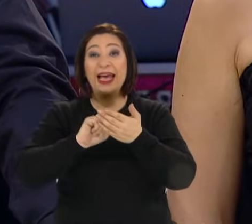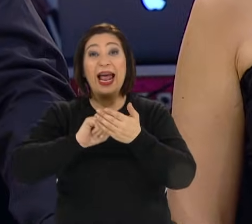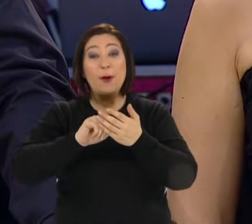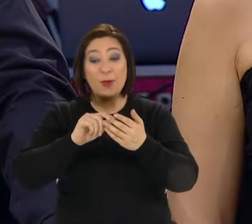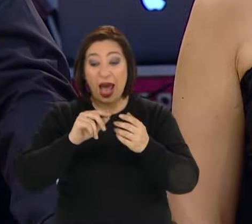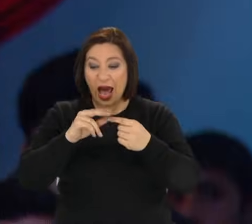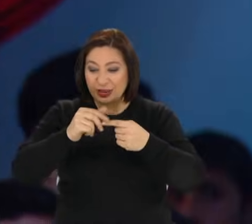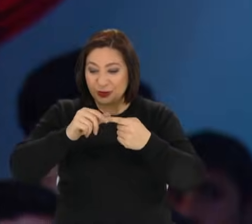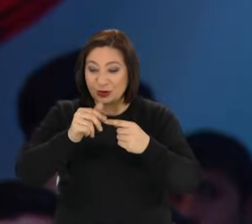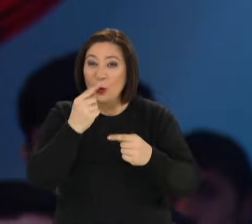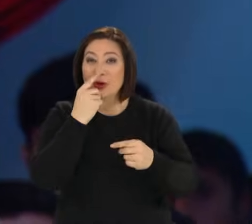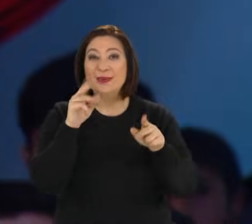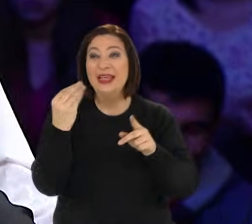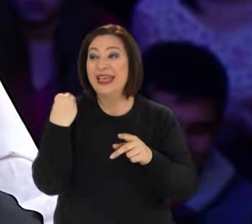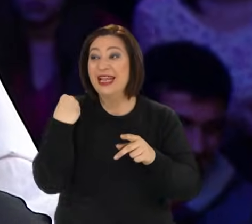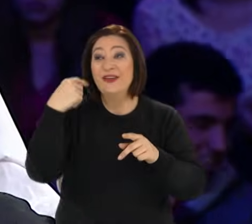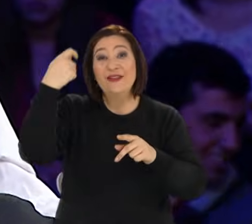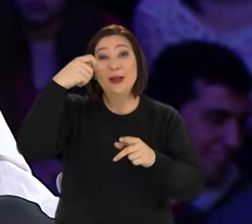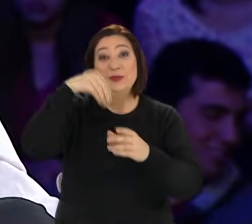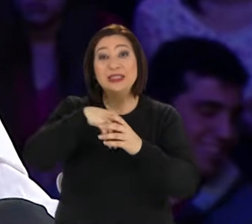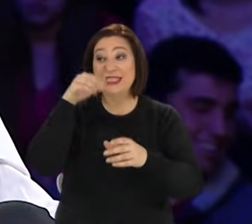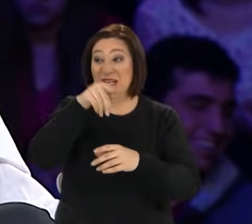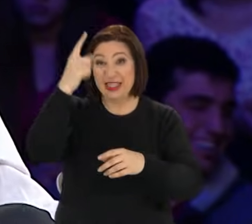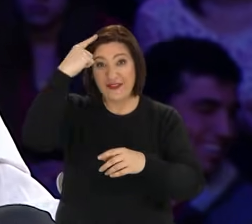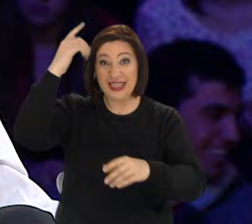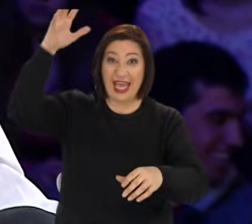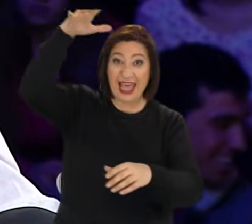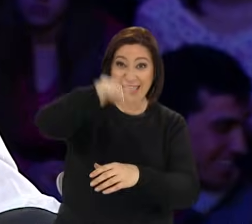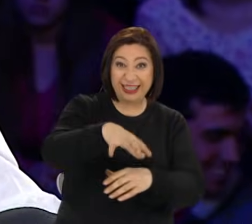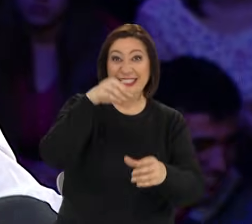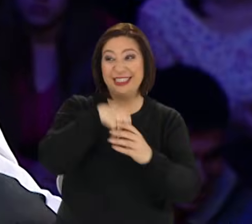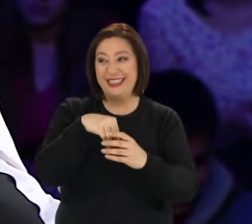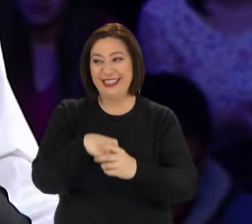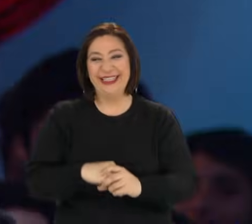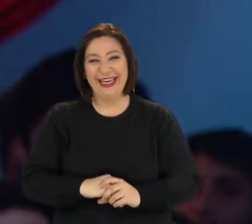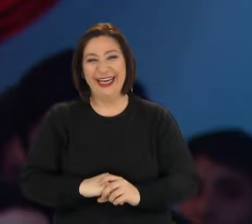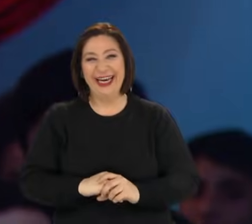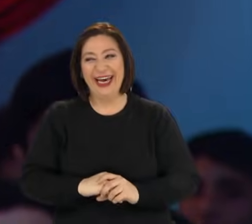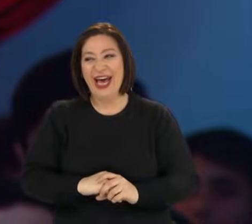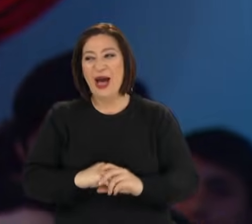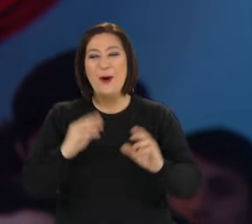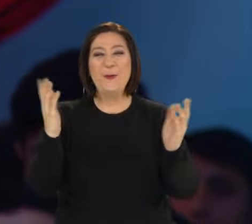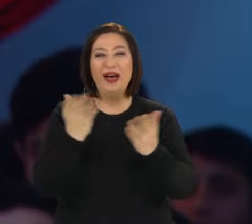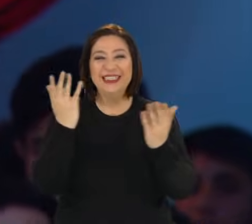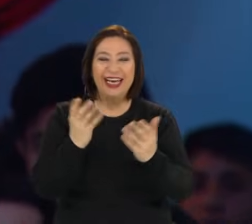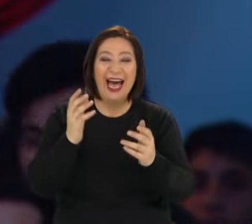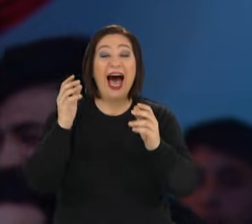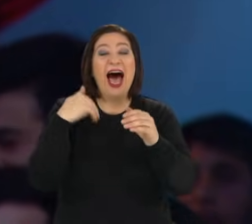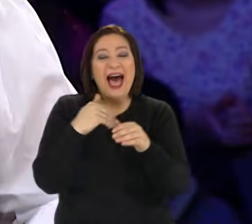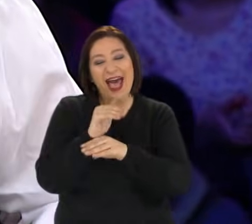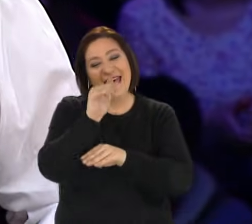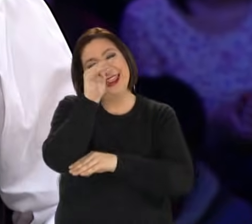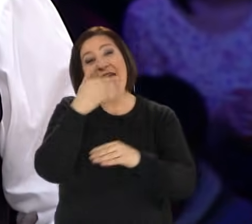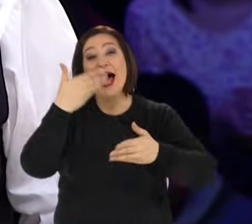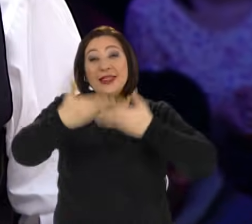açılmış kalem kokusu yine. O koku yeni size geliyor filmle ilgili olarak tepenize indirdiği için. Ama yani mesela Cahit, yani